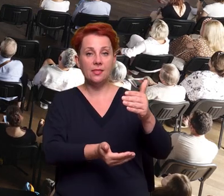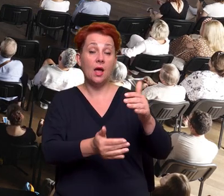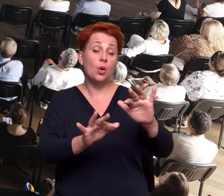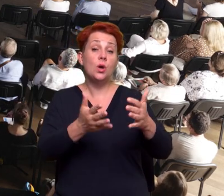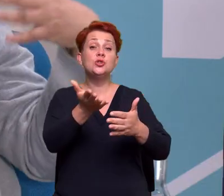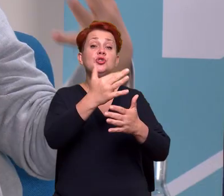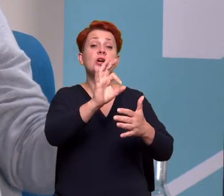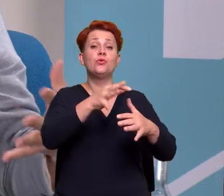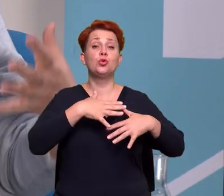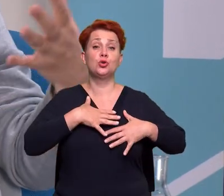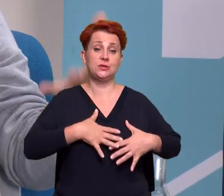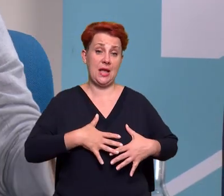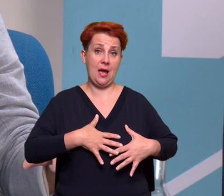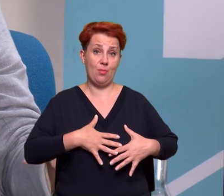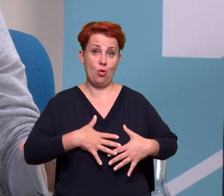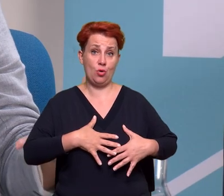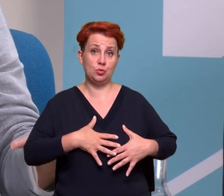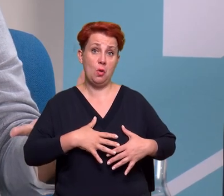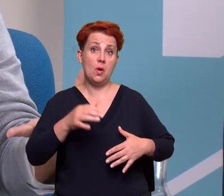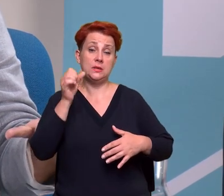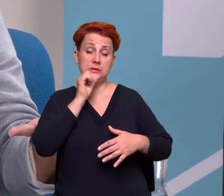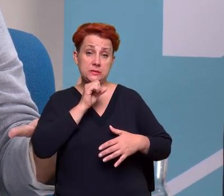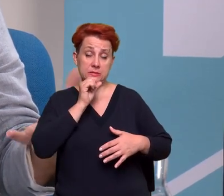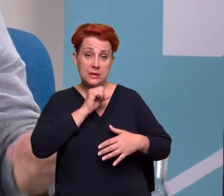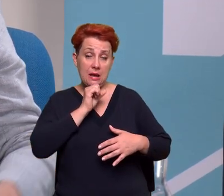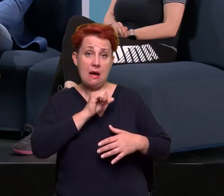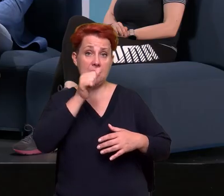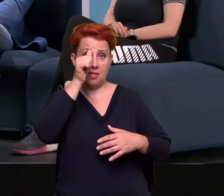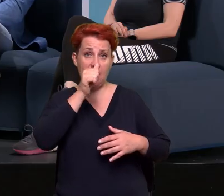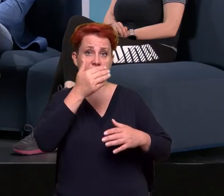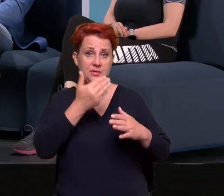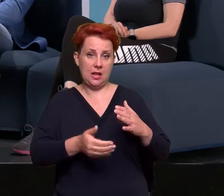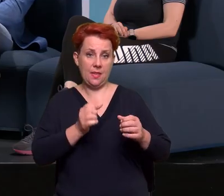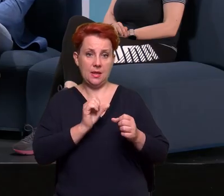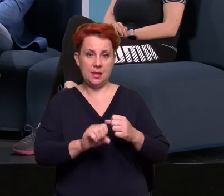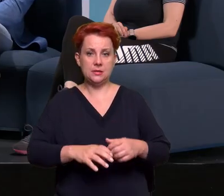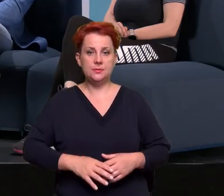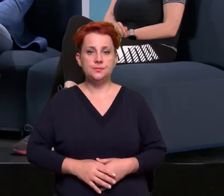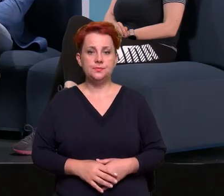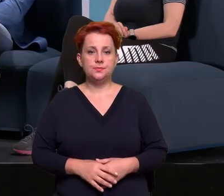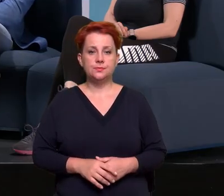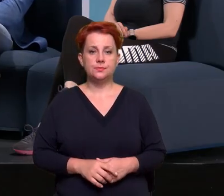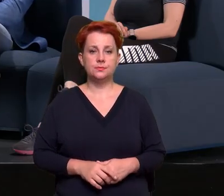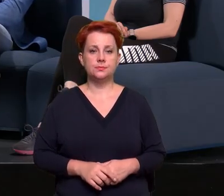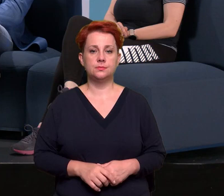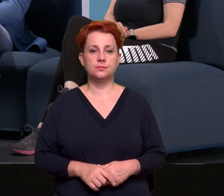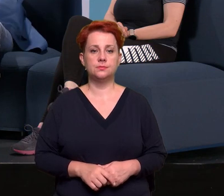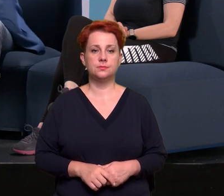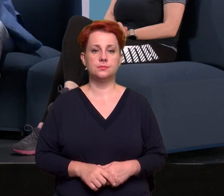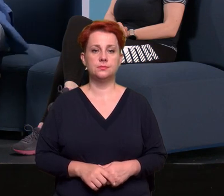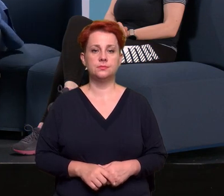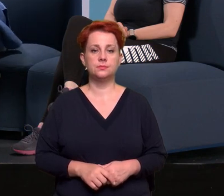część swojej tożsamości, bo tracą stare nazwy, tak? Mój dziadek by powiedział, żebym pociągnął dwóch. Ale musi pan, z tego,